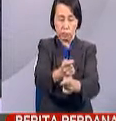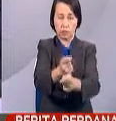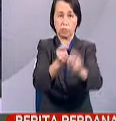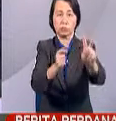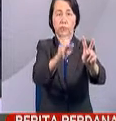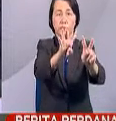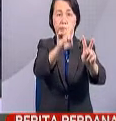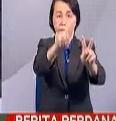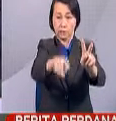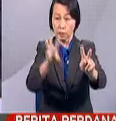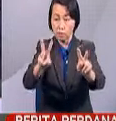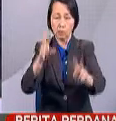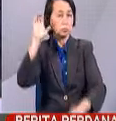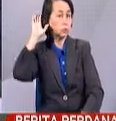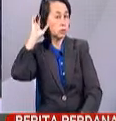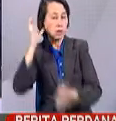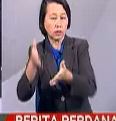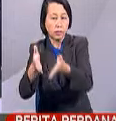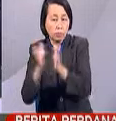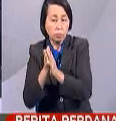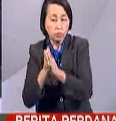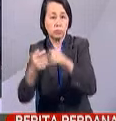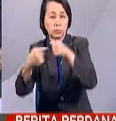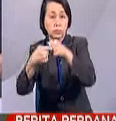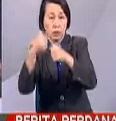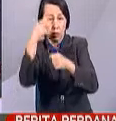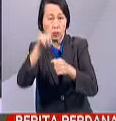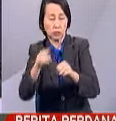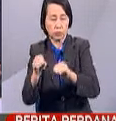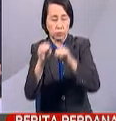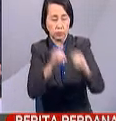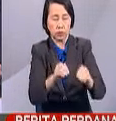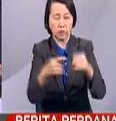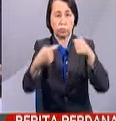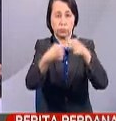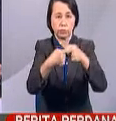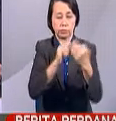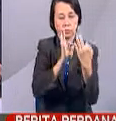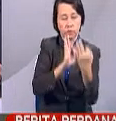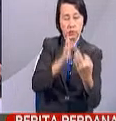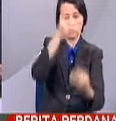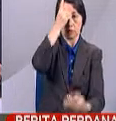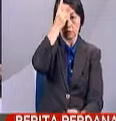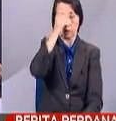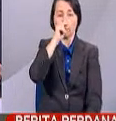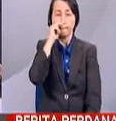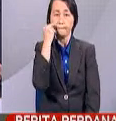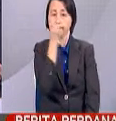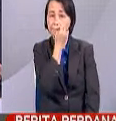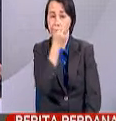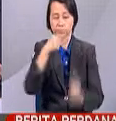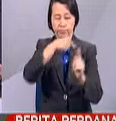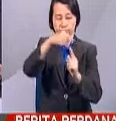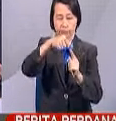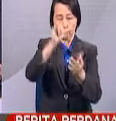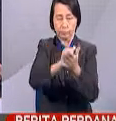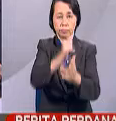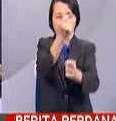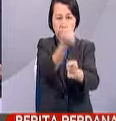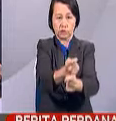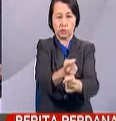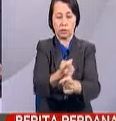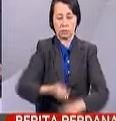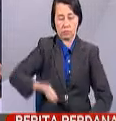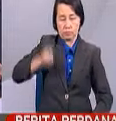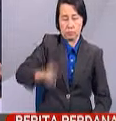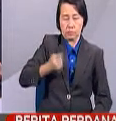24 Jun ini bagi mendengar permohonan pihak pendakwaan bagi meminda pertuduhan terhadap Datuk Seri Najib Tarikh berkenaan ditetapkan